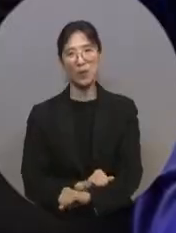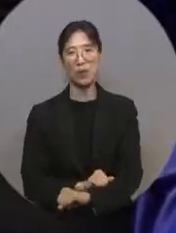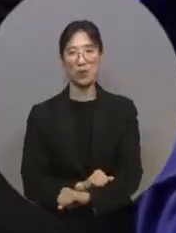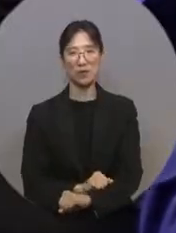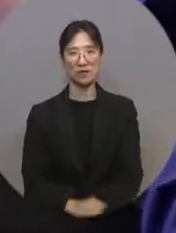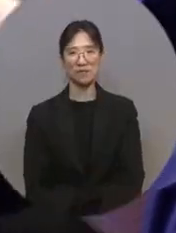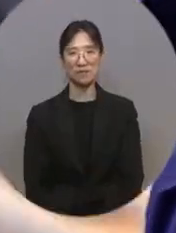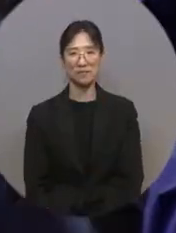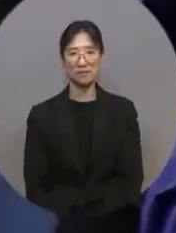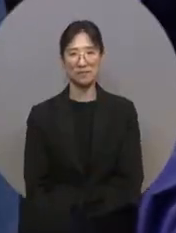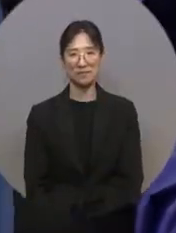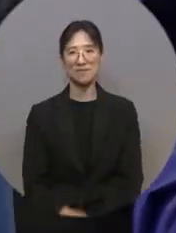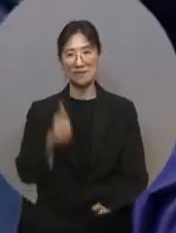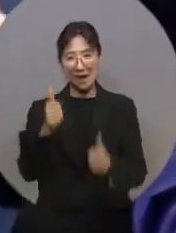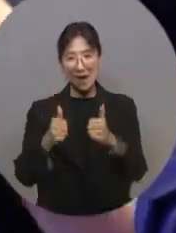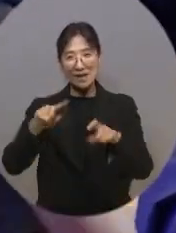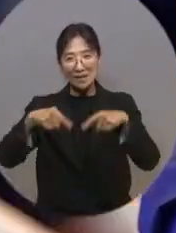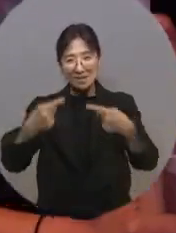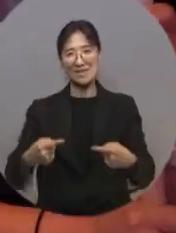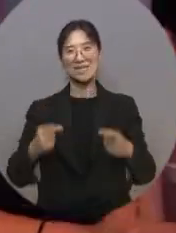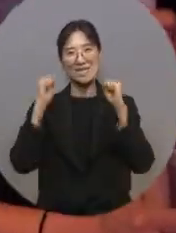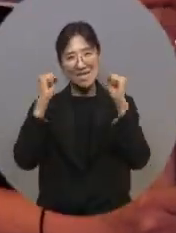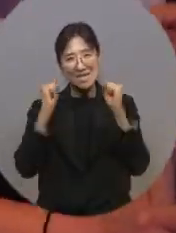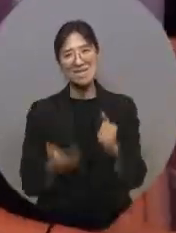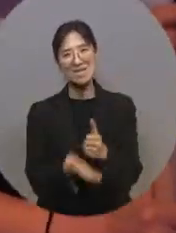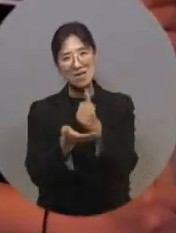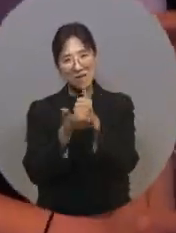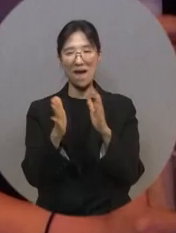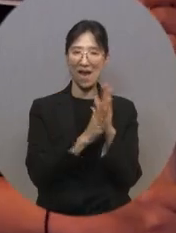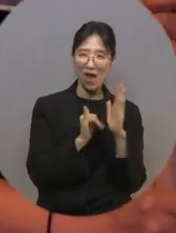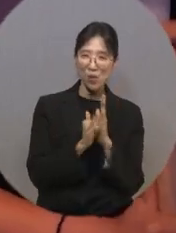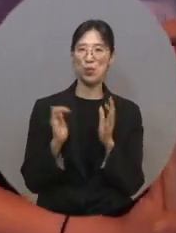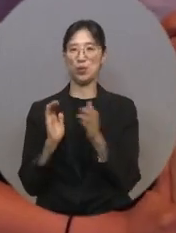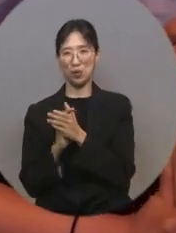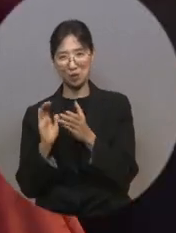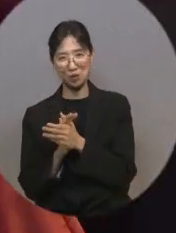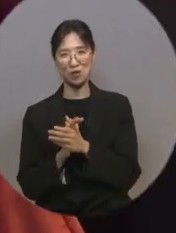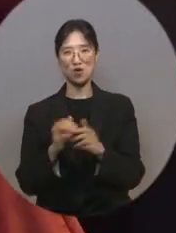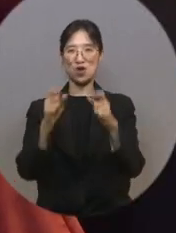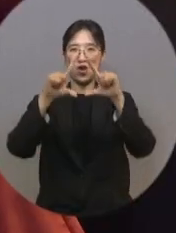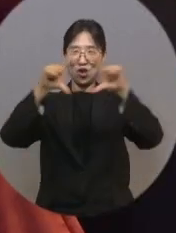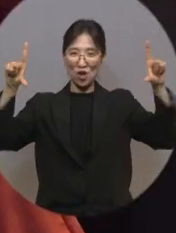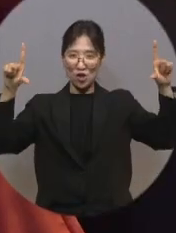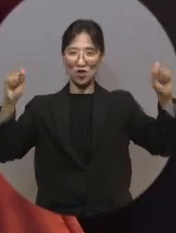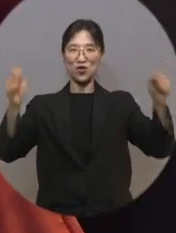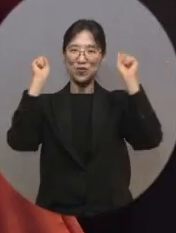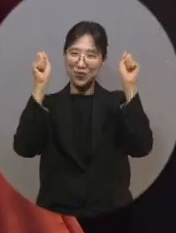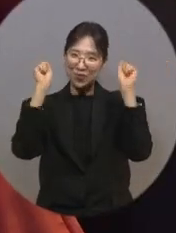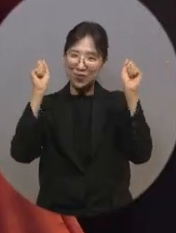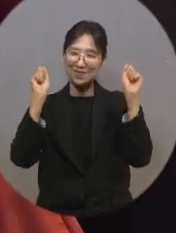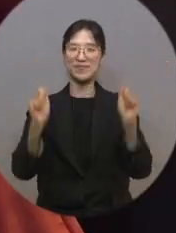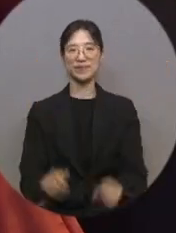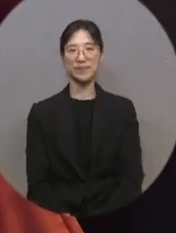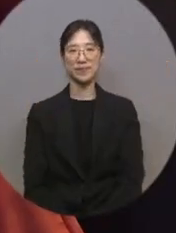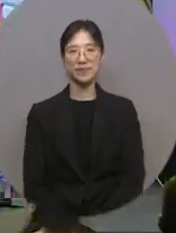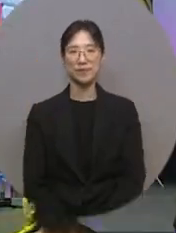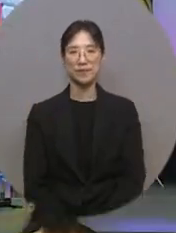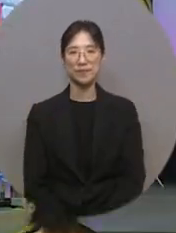뛰어나시더라고요. 대회 참가자를 응원하기 위해 모인 가족부터 친구들은 현수막과 응원봉을 흔들기도